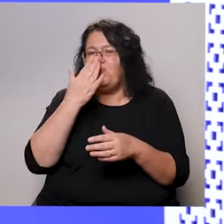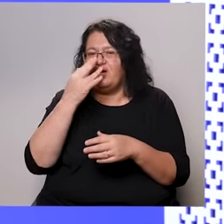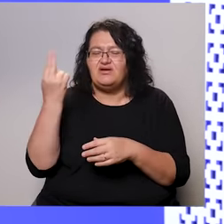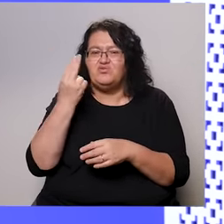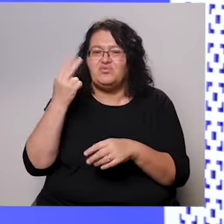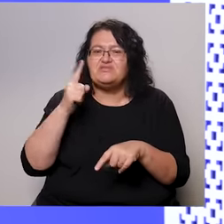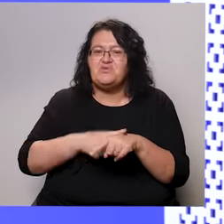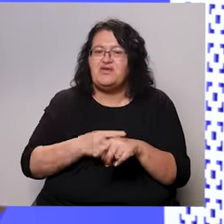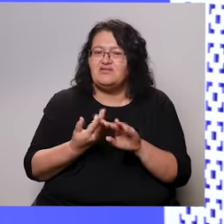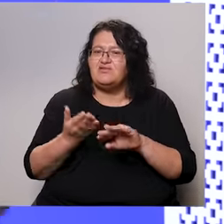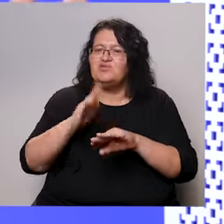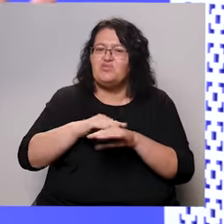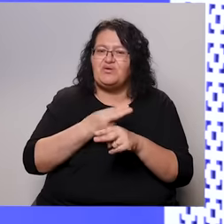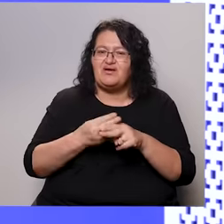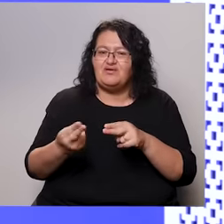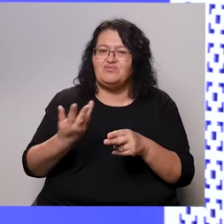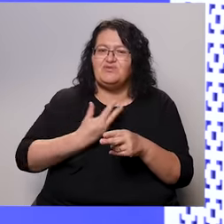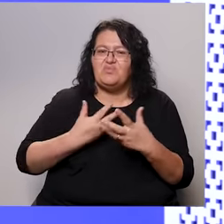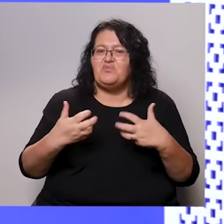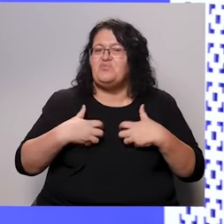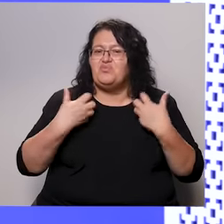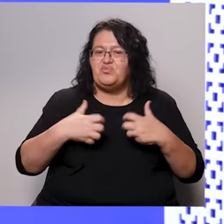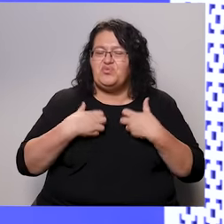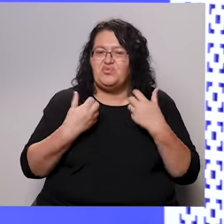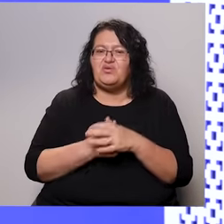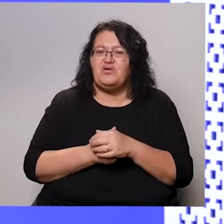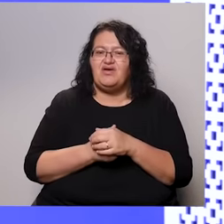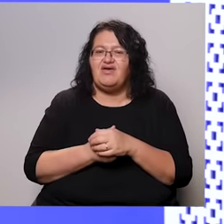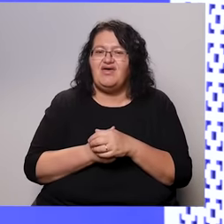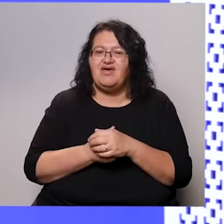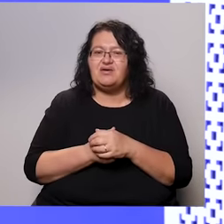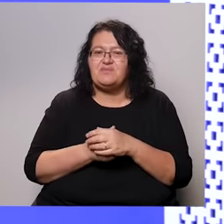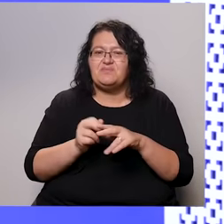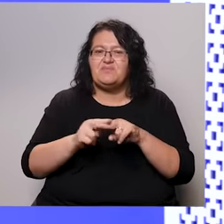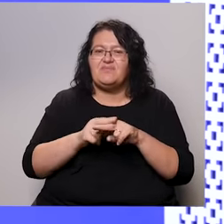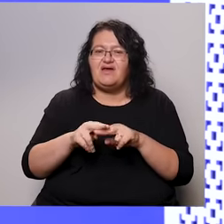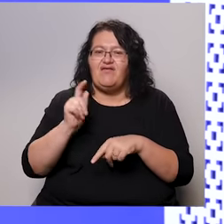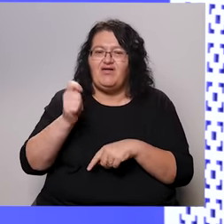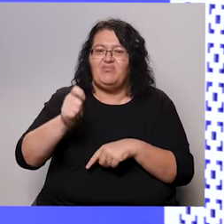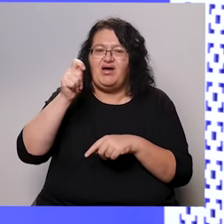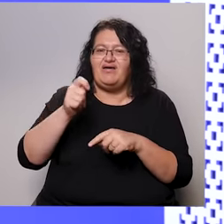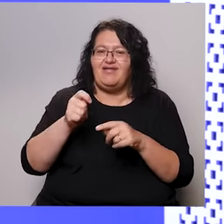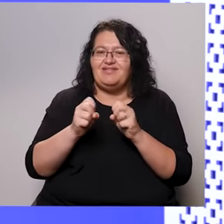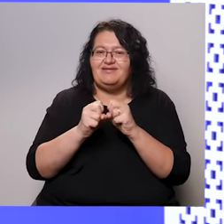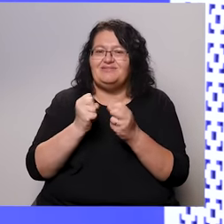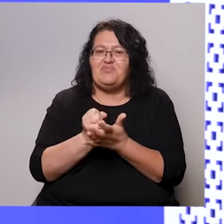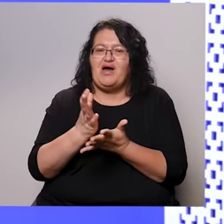într-un mod supranatural și lasă bucurie. Dar într-un mod baghețică magică.